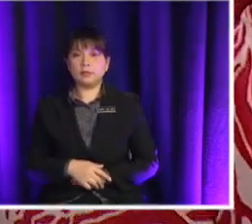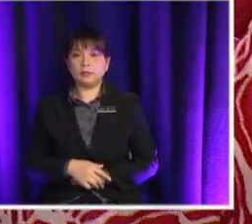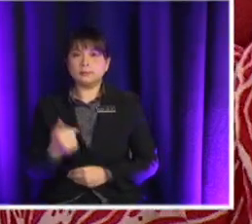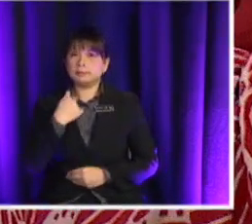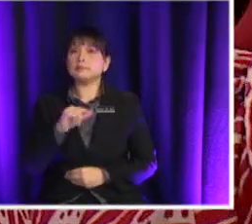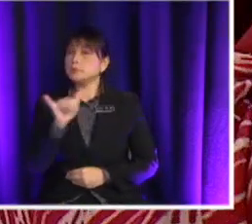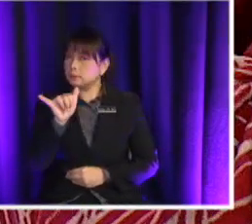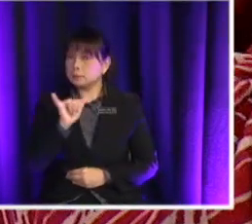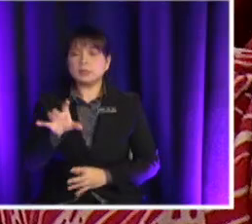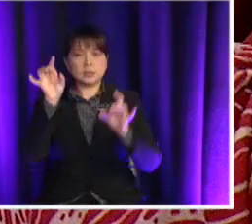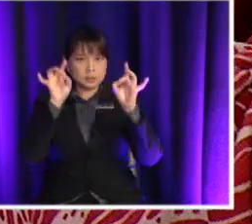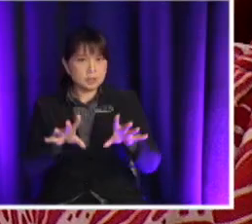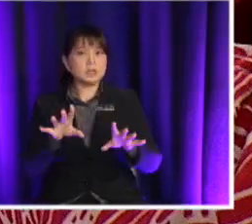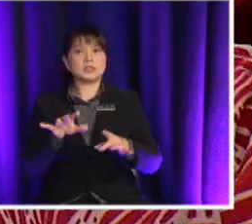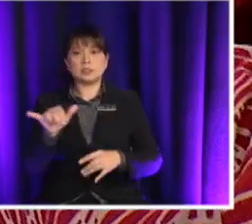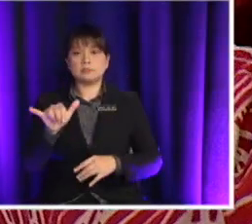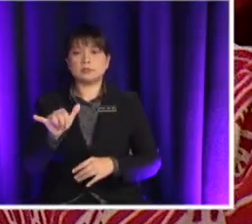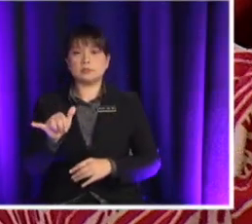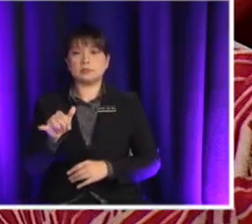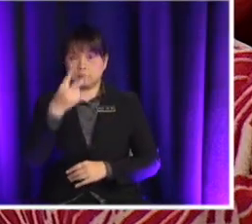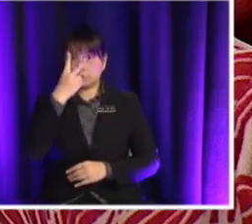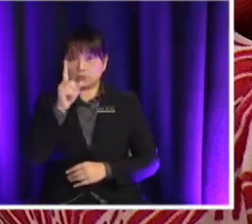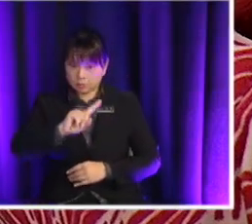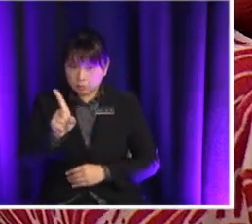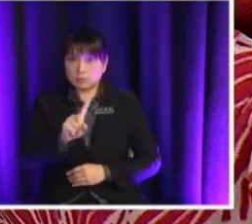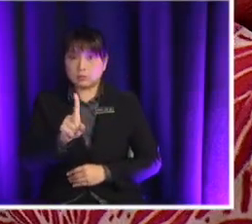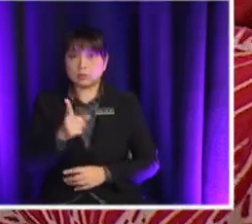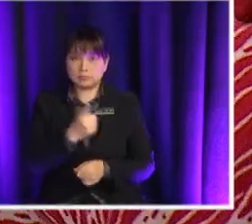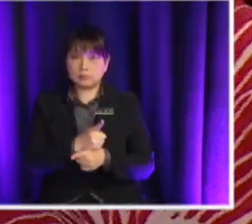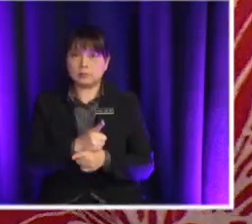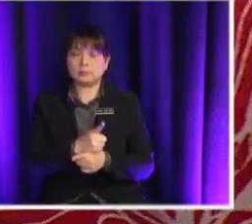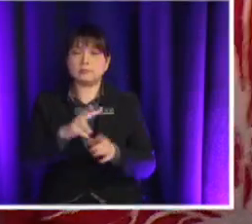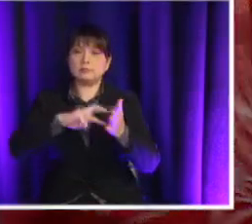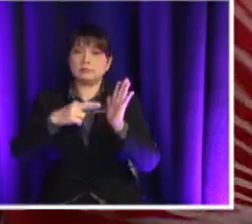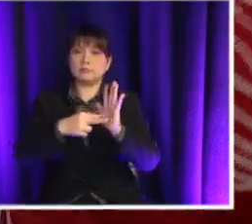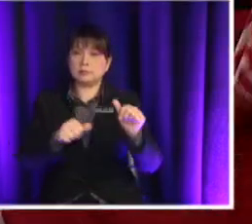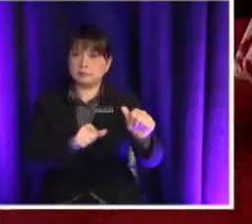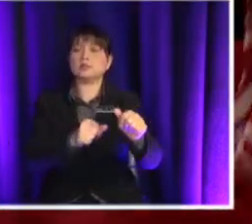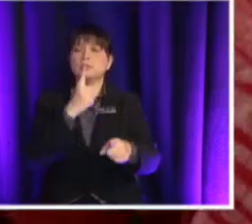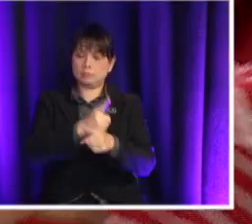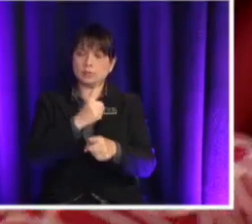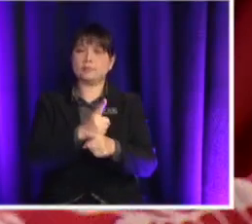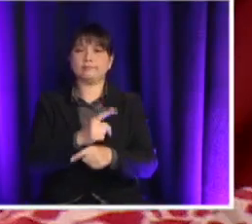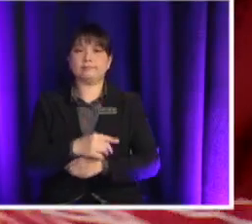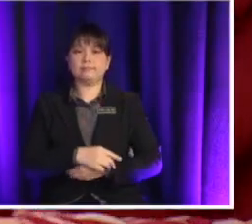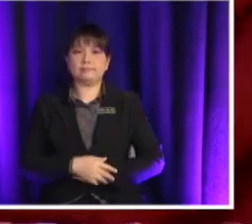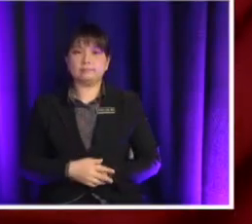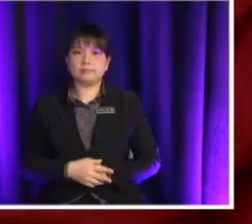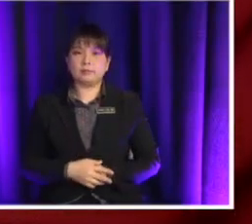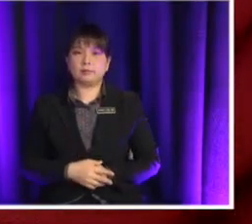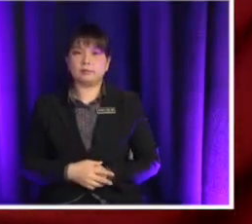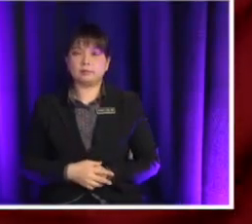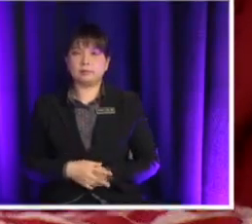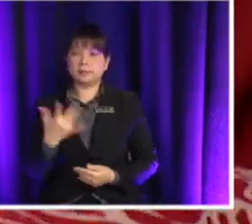supaya betulkah begitu. Okey. Dia bergerak juga. Ya, betul. So dia maksudnya pengalih tu betul menegak. Dan kita uji yang